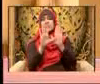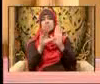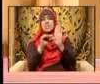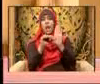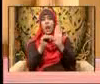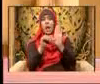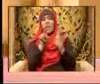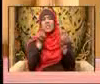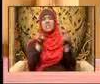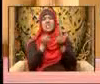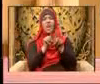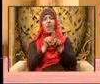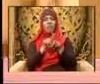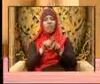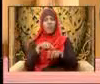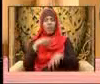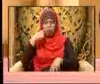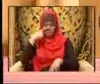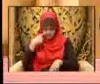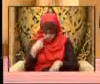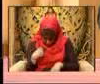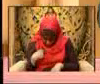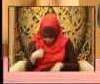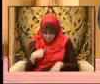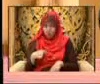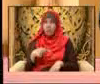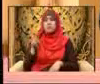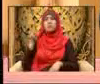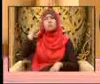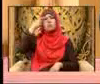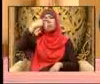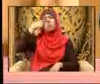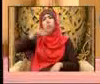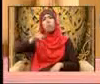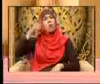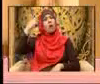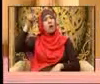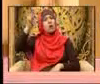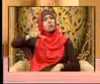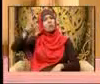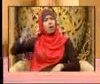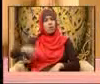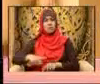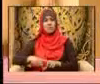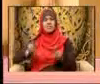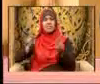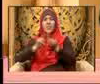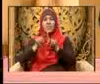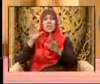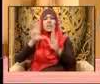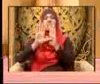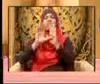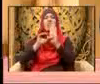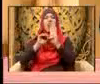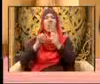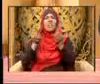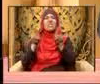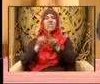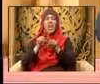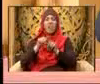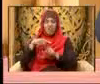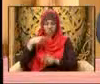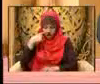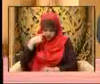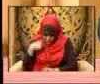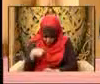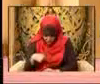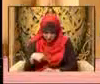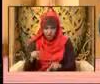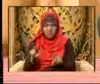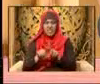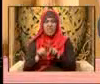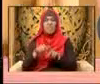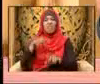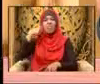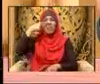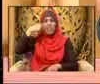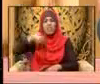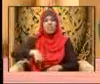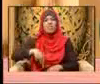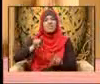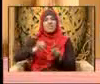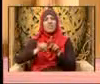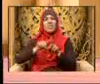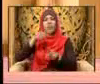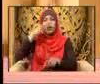مهانة للإنسان، وإني أرى السجود إذلالا لهذا الإنسان، فعجبت